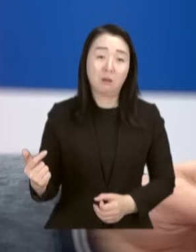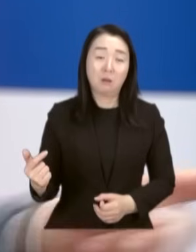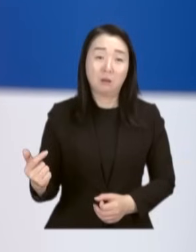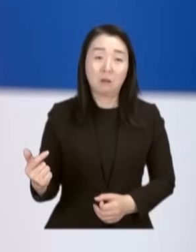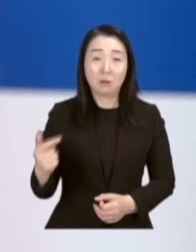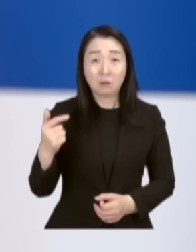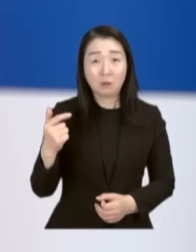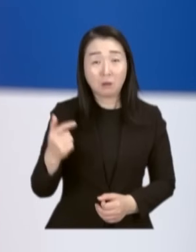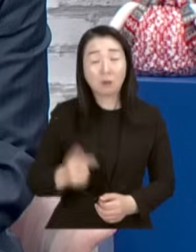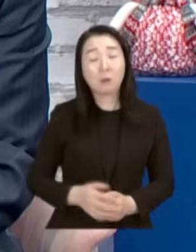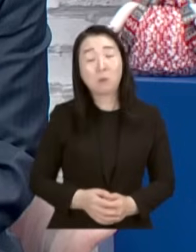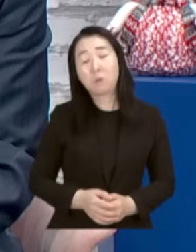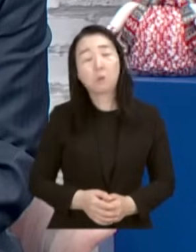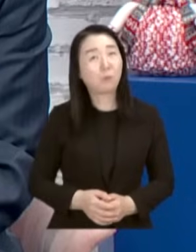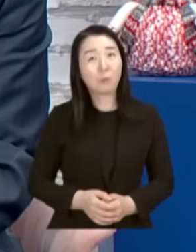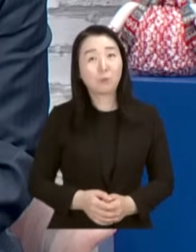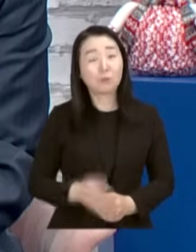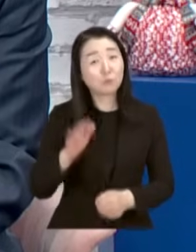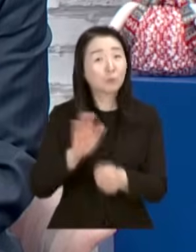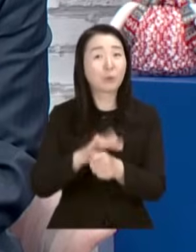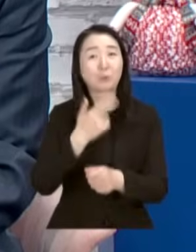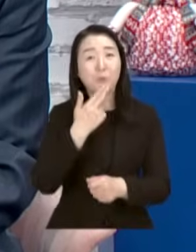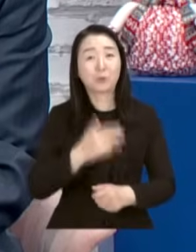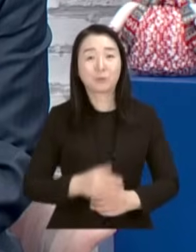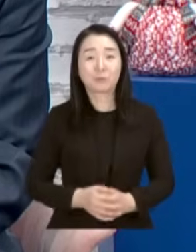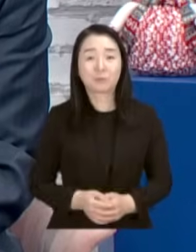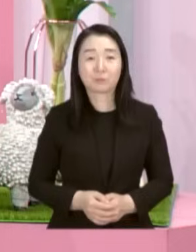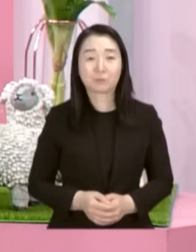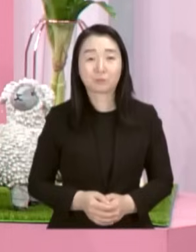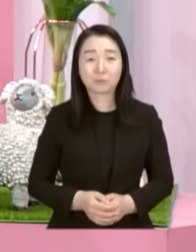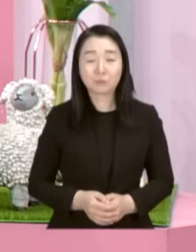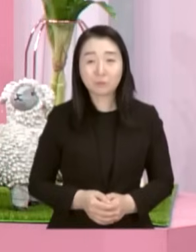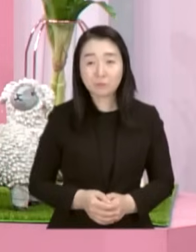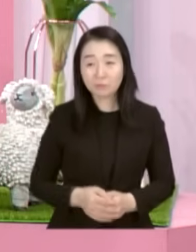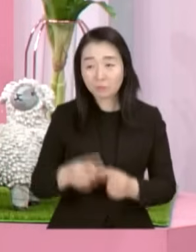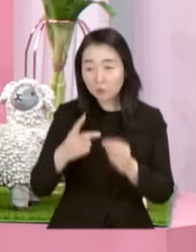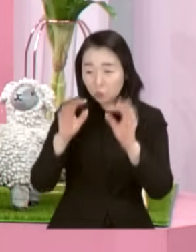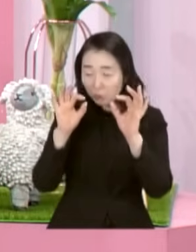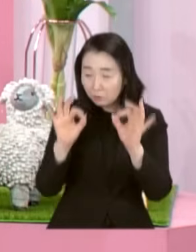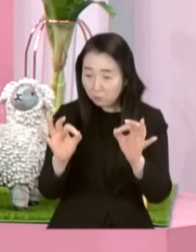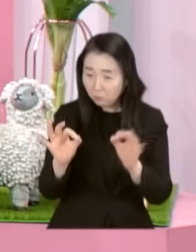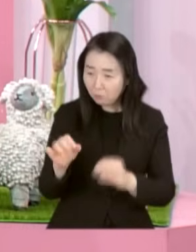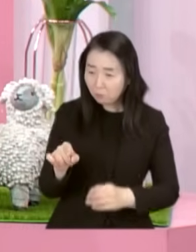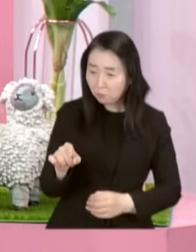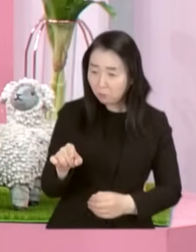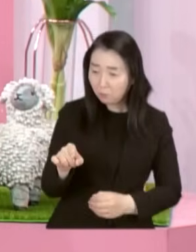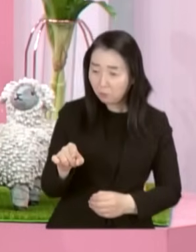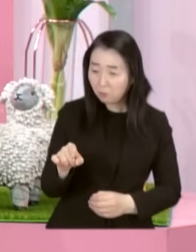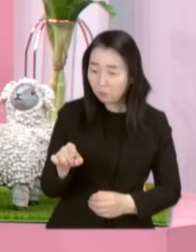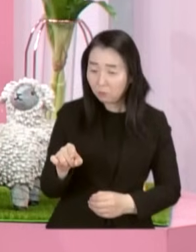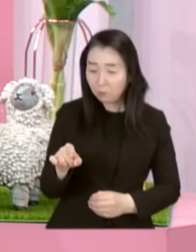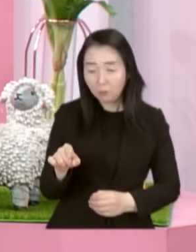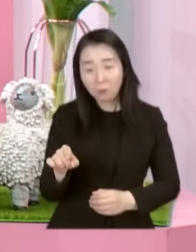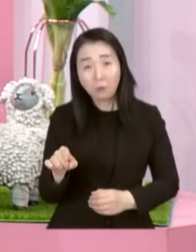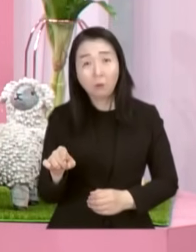아, 물어보길 잘했네. 그래서 그분 두 번째 보고도